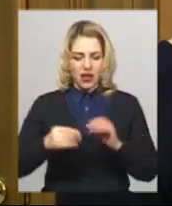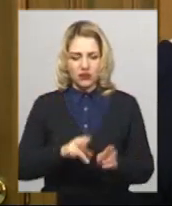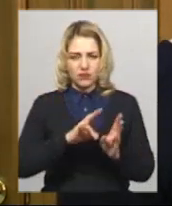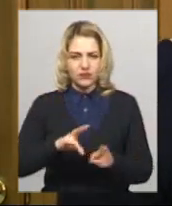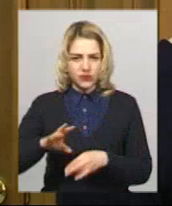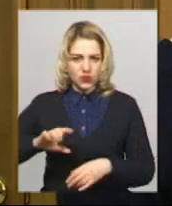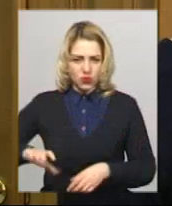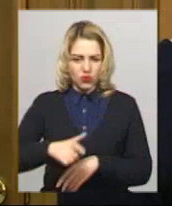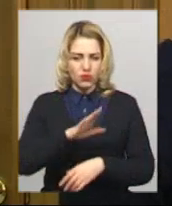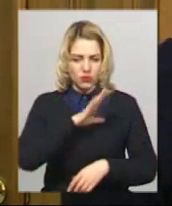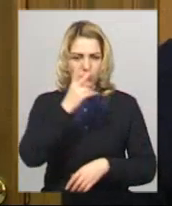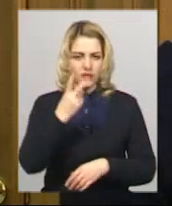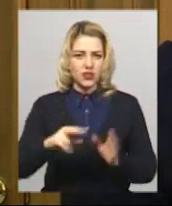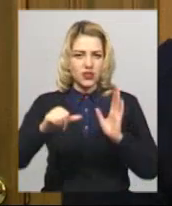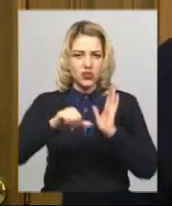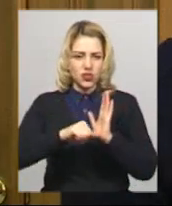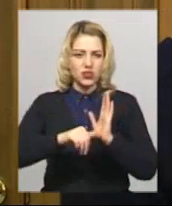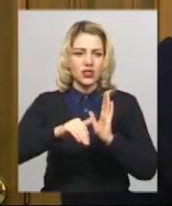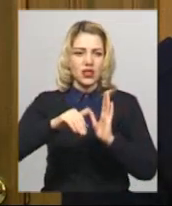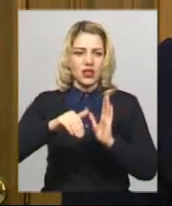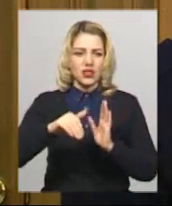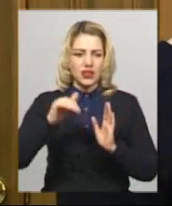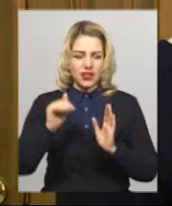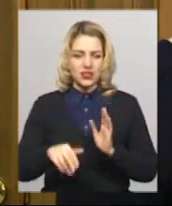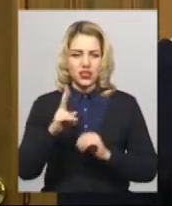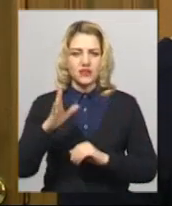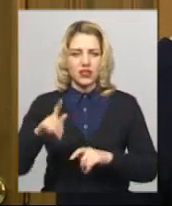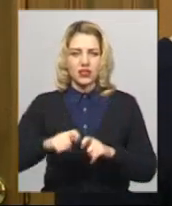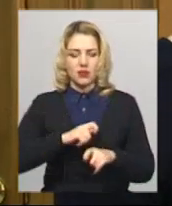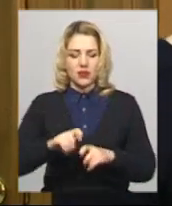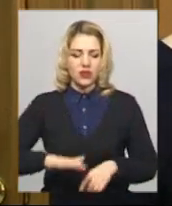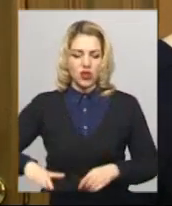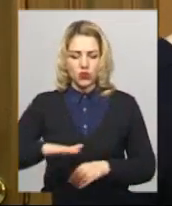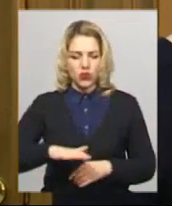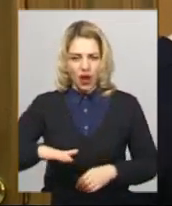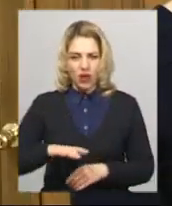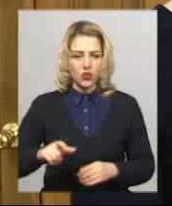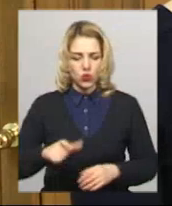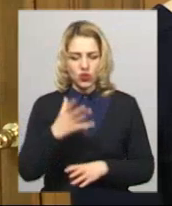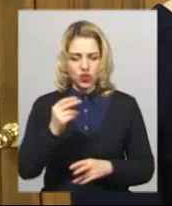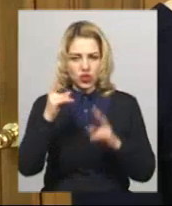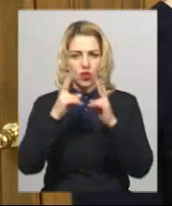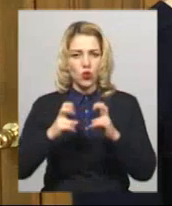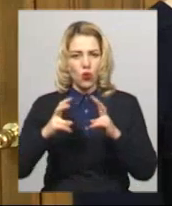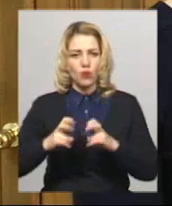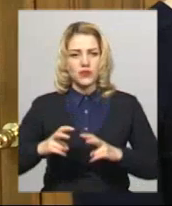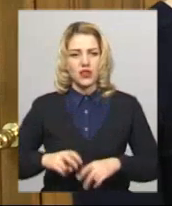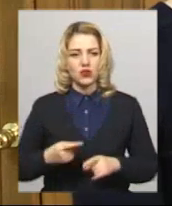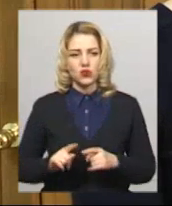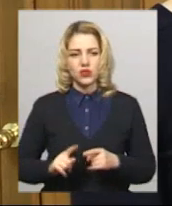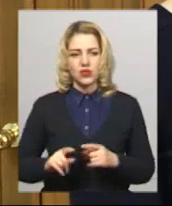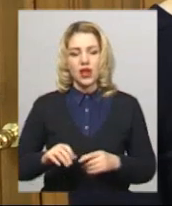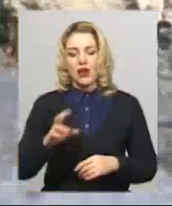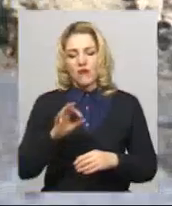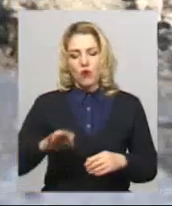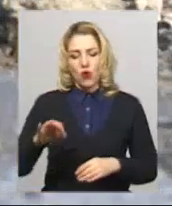склала 26 тисяч квадратних метрів. Територіальні дороги ще дообстежуються. За словами Наталії Колодій, в області на